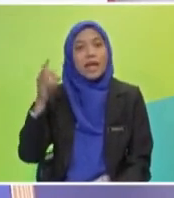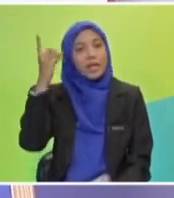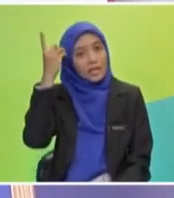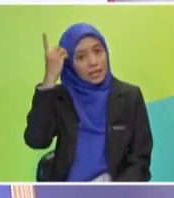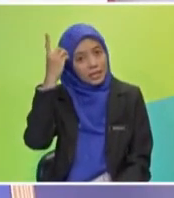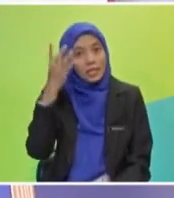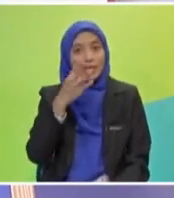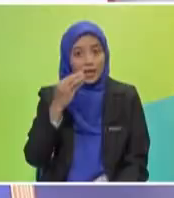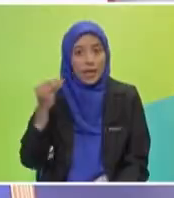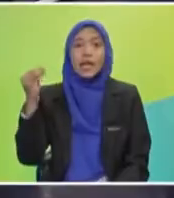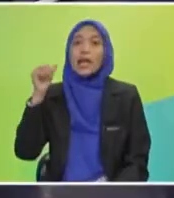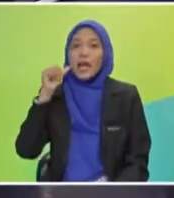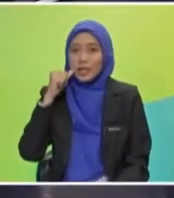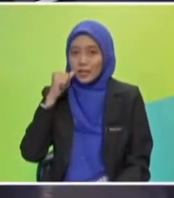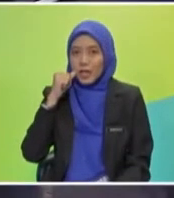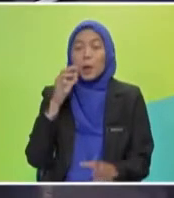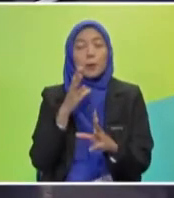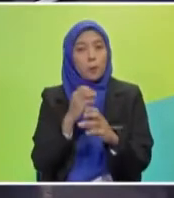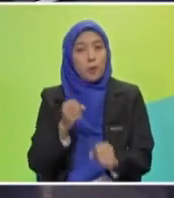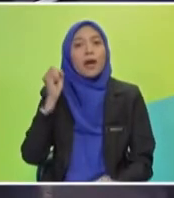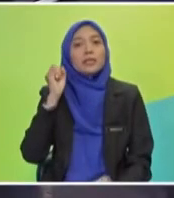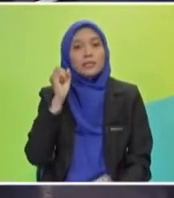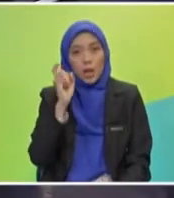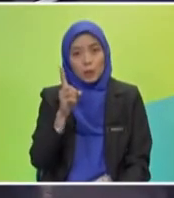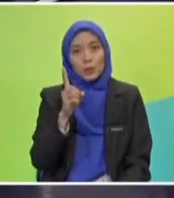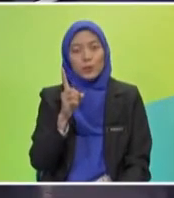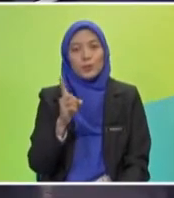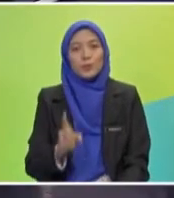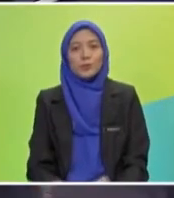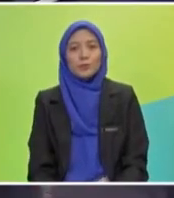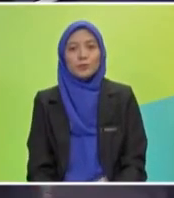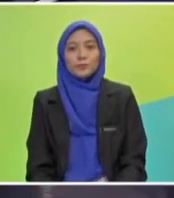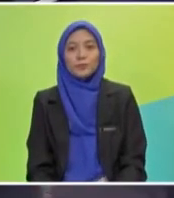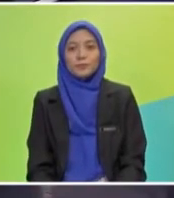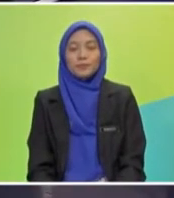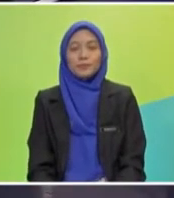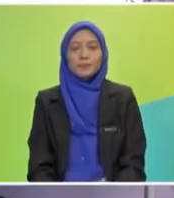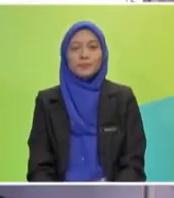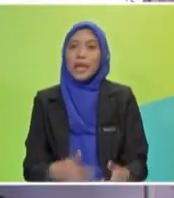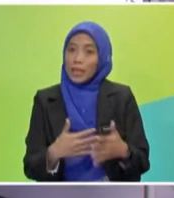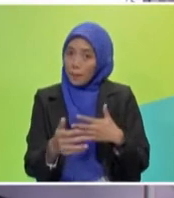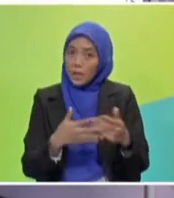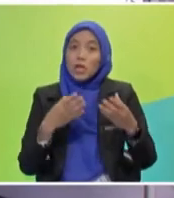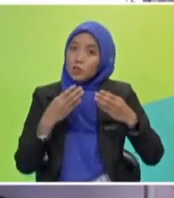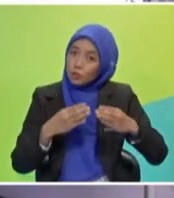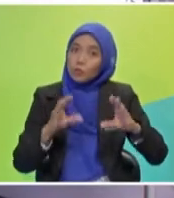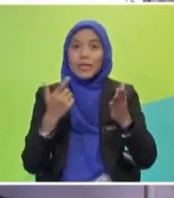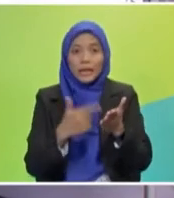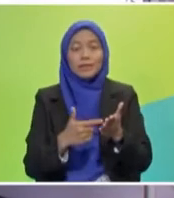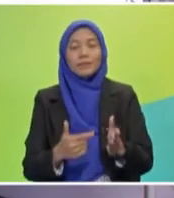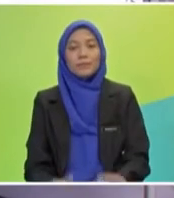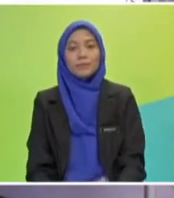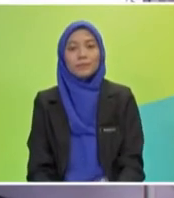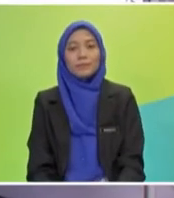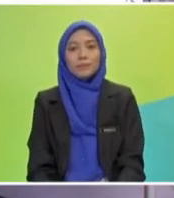Tahniah. Satu untuk Dennis, satu untuk Aisyah. Jadi Muawiz dengan Mia tak ada lagi ni. Okay, tak apa. Tak boleh apa cuba selepas ini.